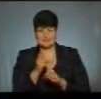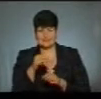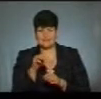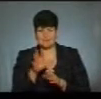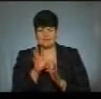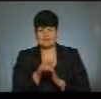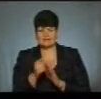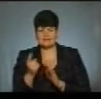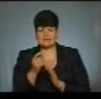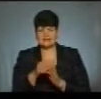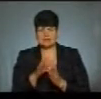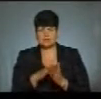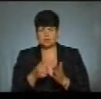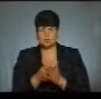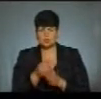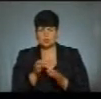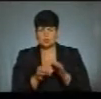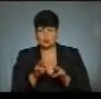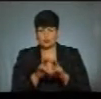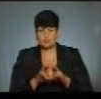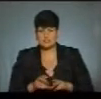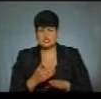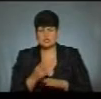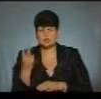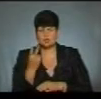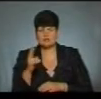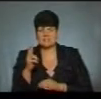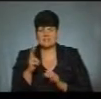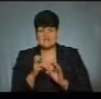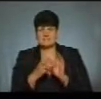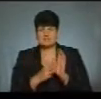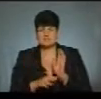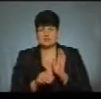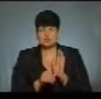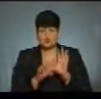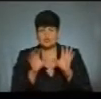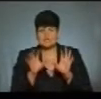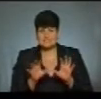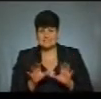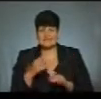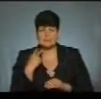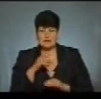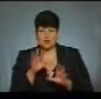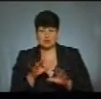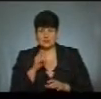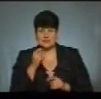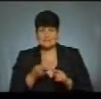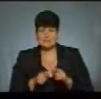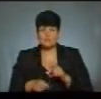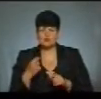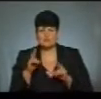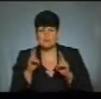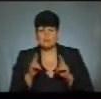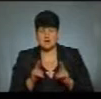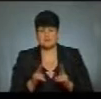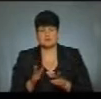єдиний реєстр досудових розслідувань за другою частиною 286 статті Кримінального кодексу України. Це порушення правил